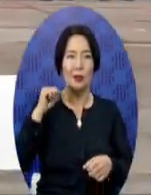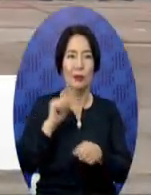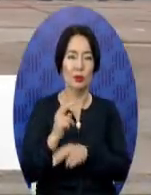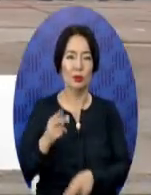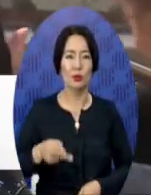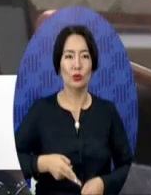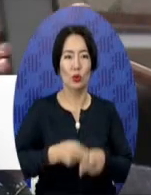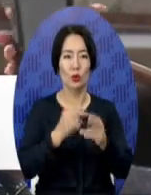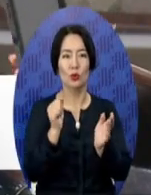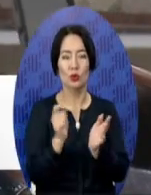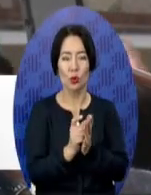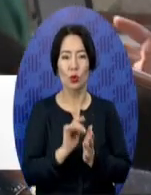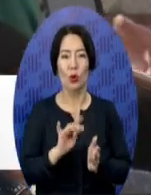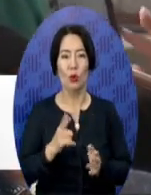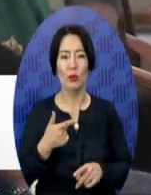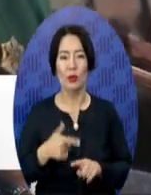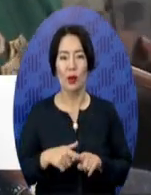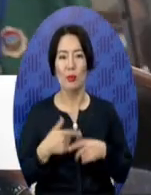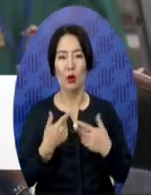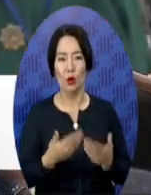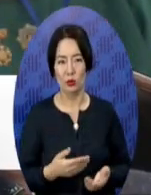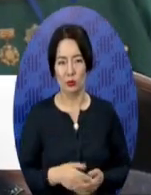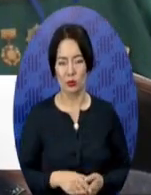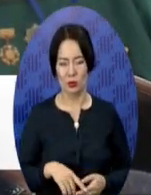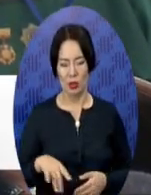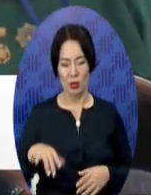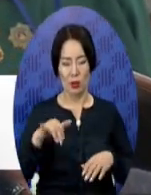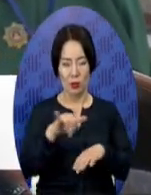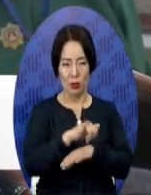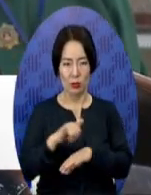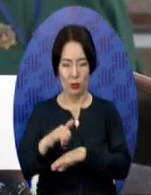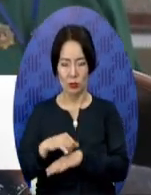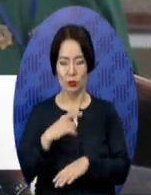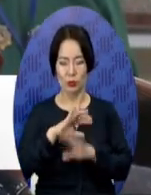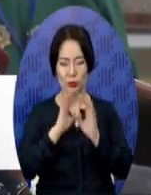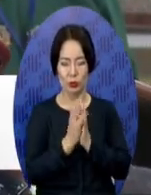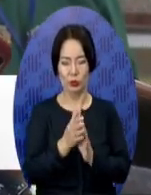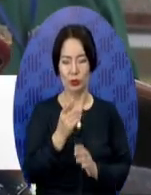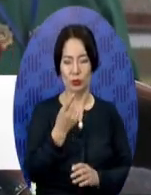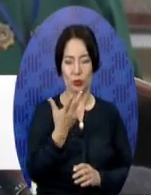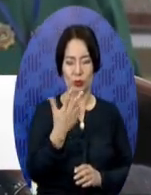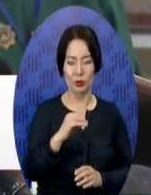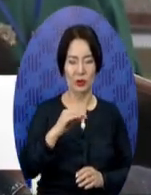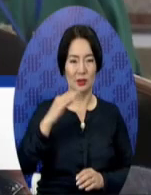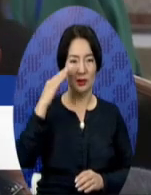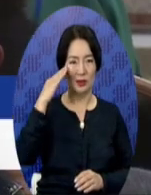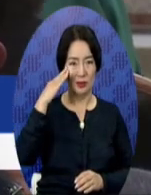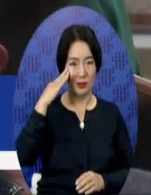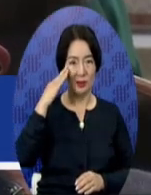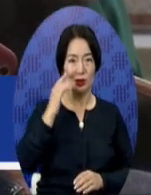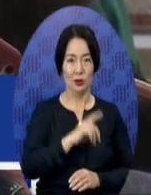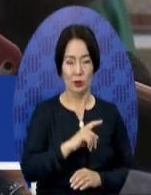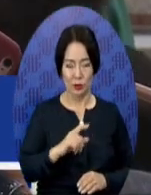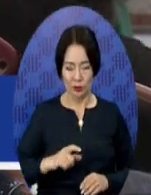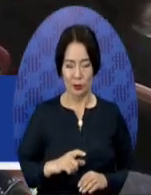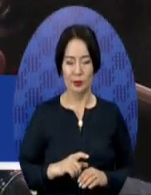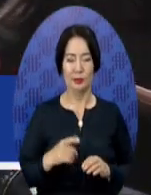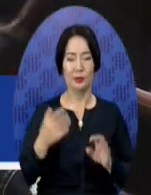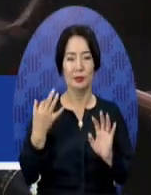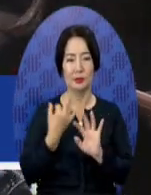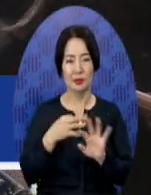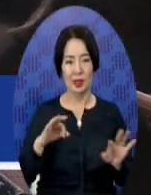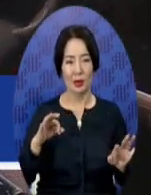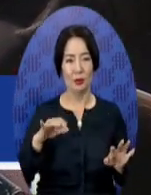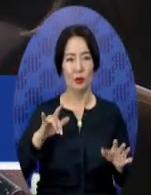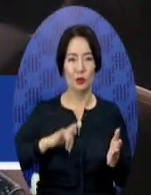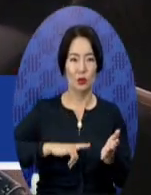2 орны цэргийн албаагчид 130 гаруй цэргийн албаагчид дайдагч талууд за 800